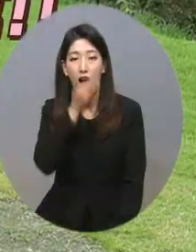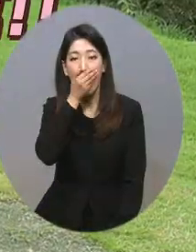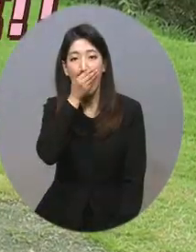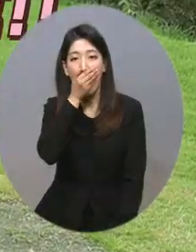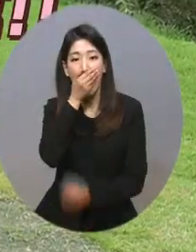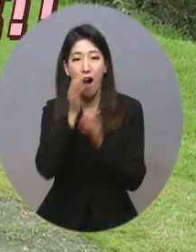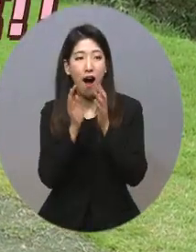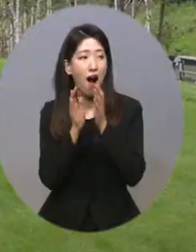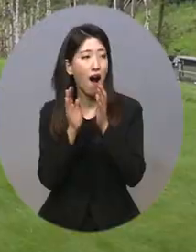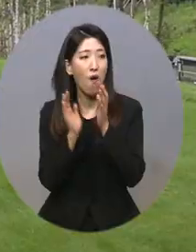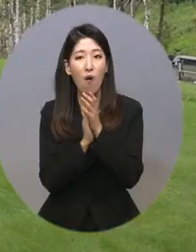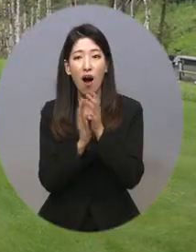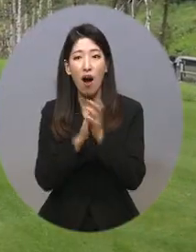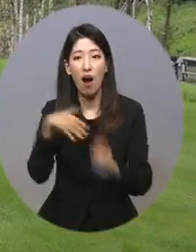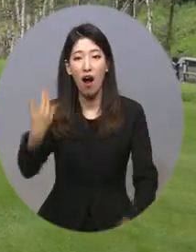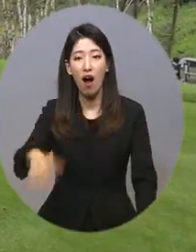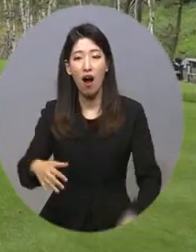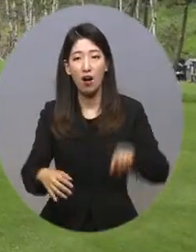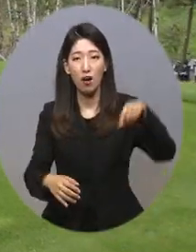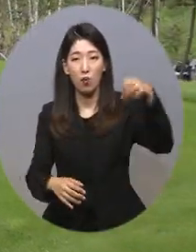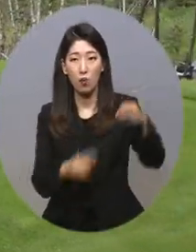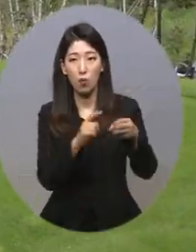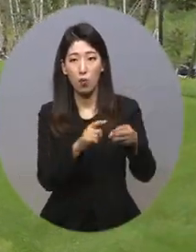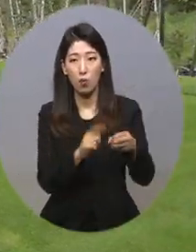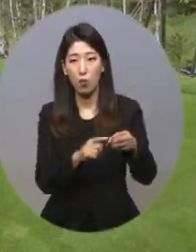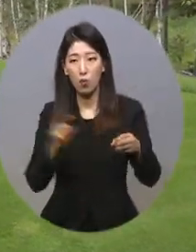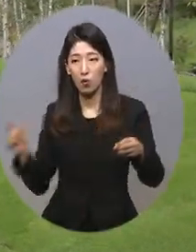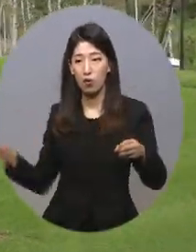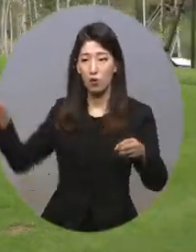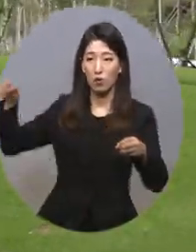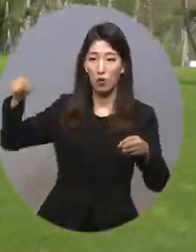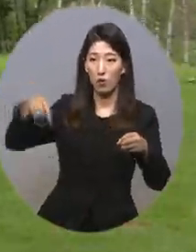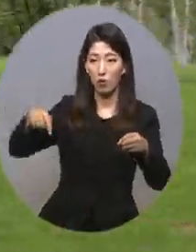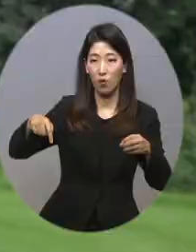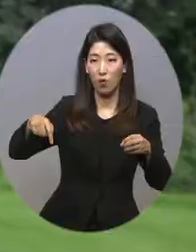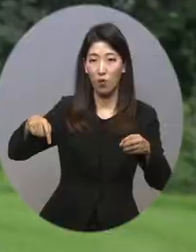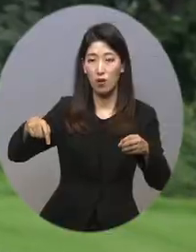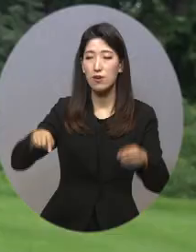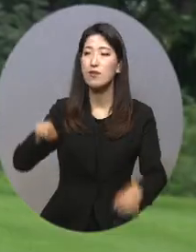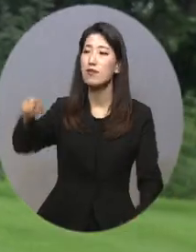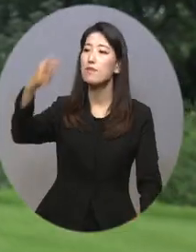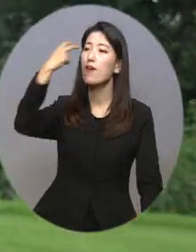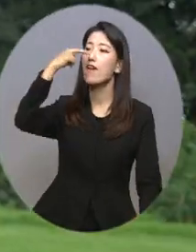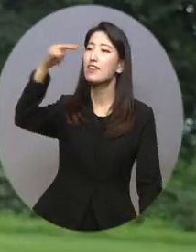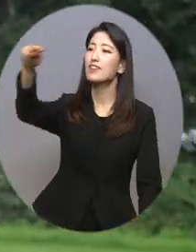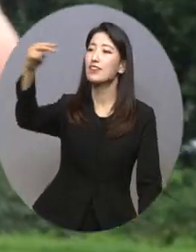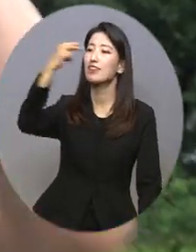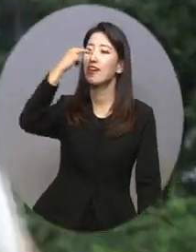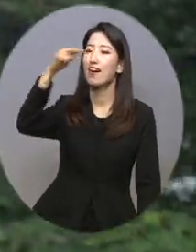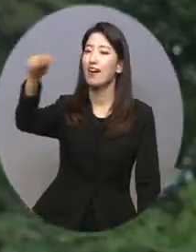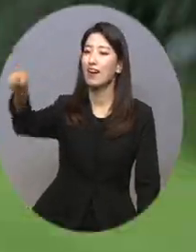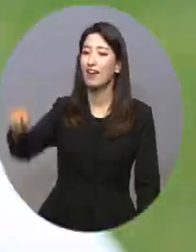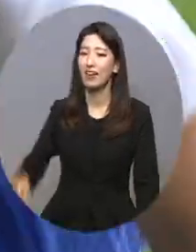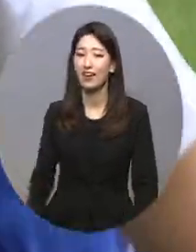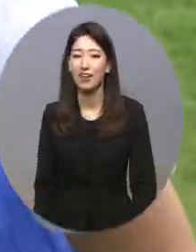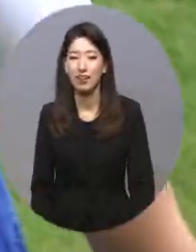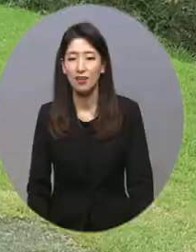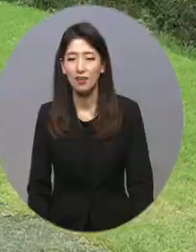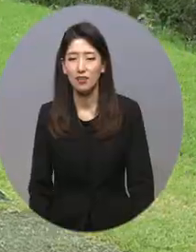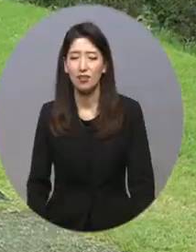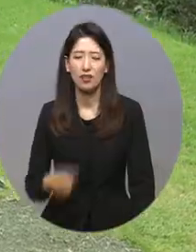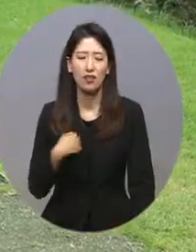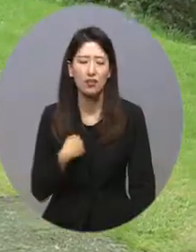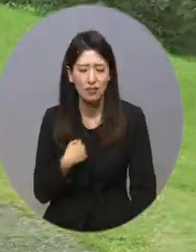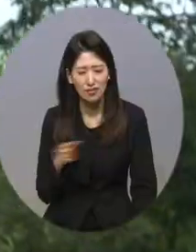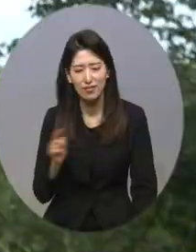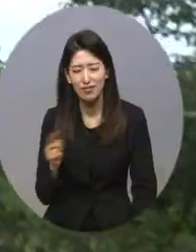나이스! 오! 봤지? 나이스! 보고 있냐? 하연아? 잘했어! 하연아 보고 있냐? 어이없어. 오빠 나 지금 나